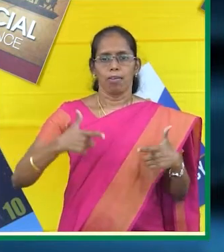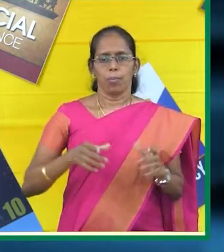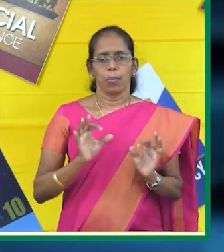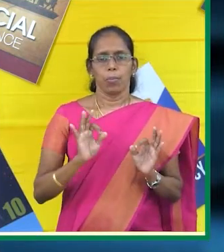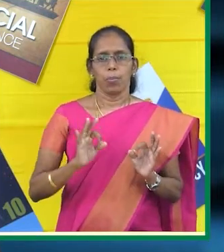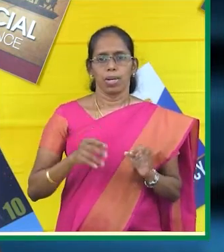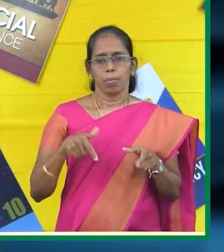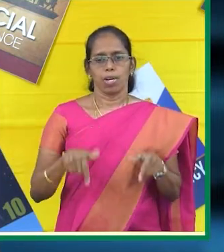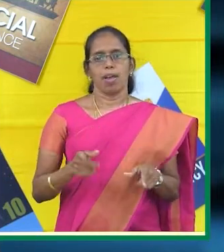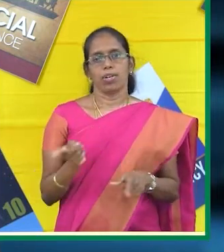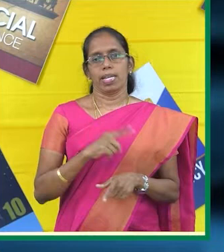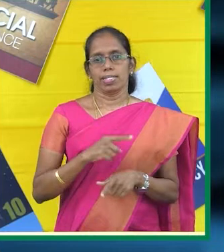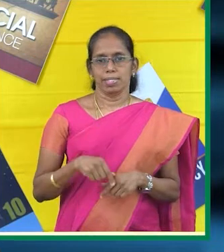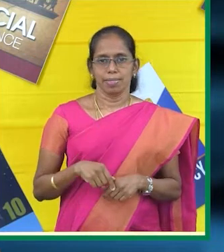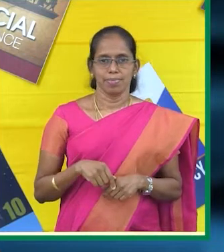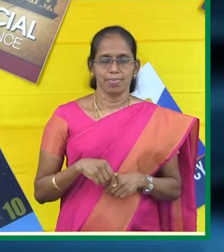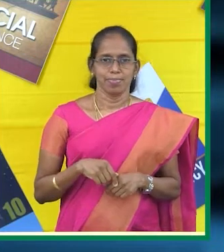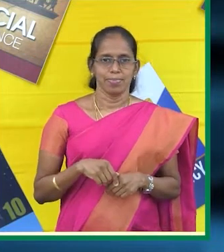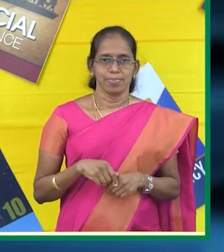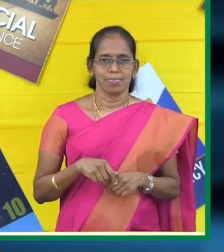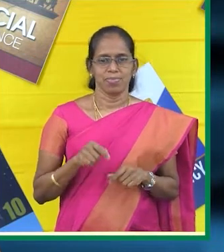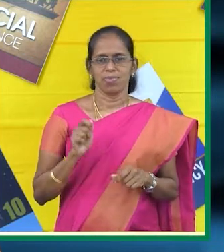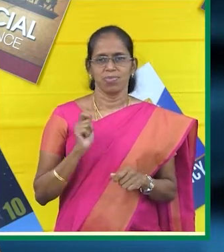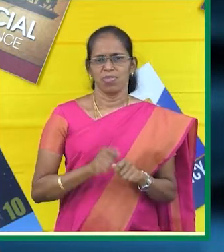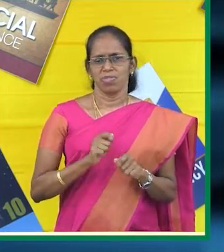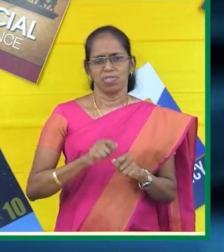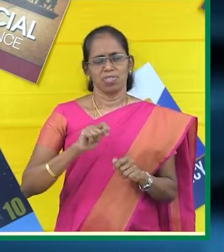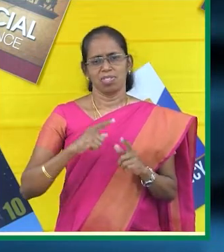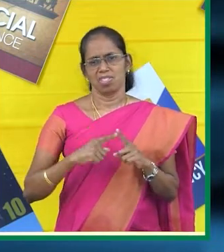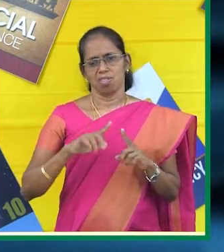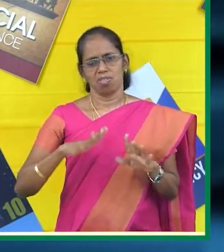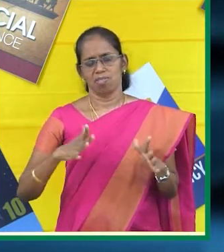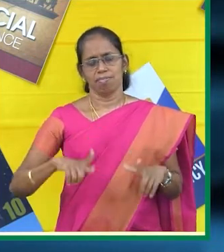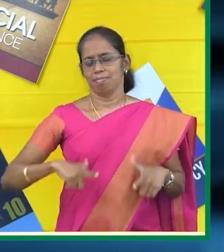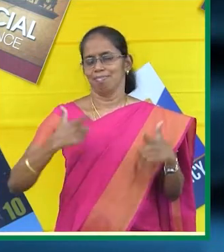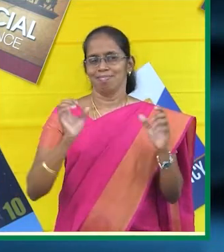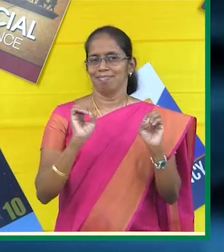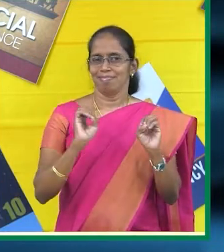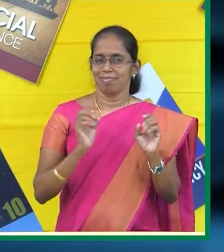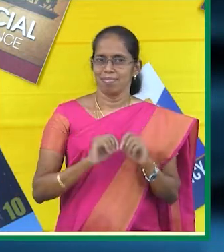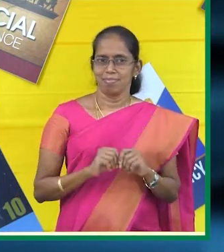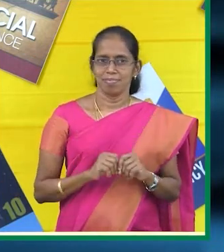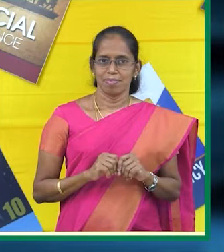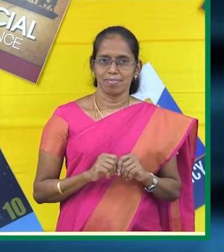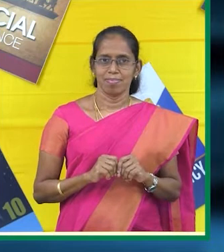பெட்டர் பார்ட் நவடேஸ். விதவுட் டெக்னாலஜி வி கேன் நாட் சர்வைவ்